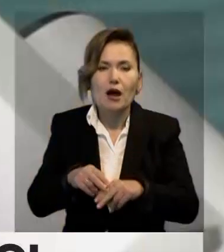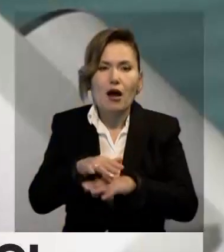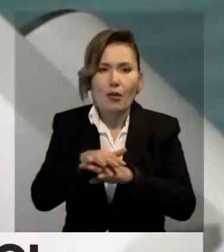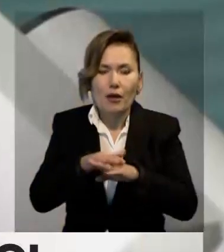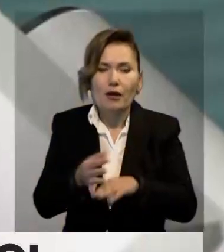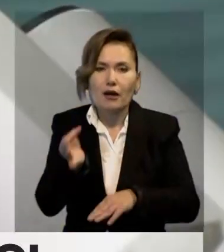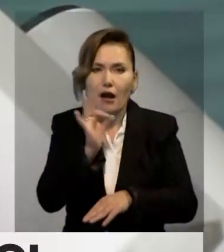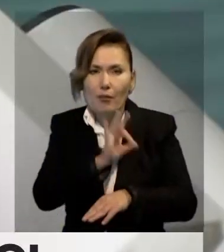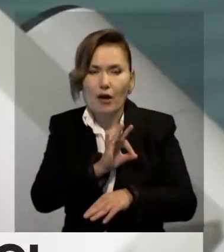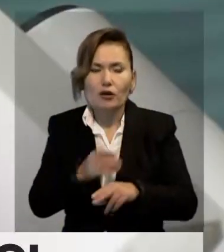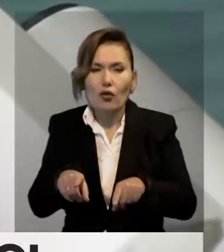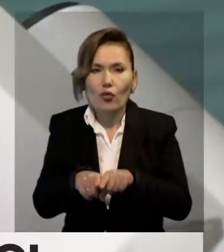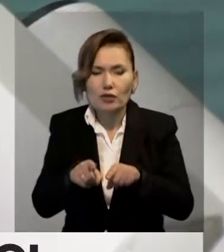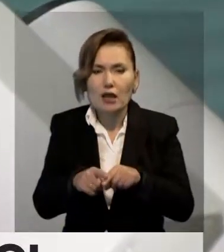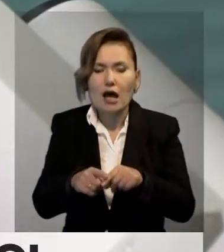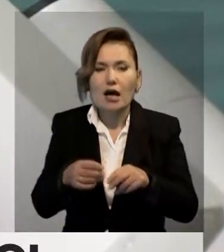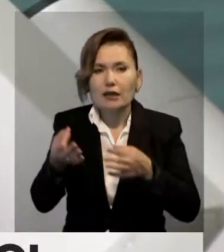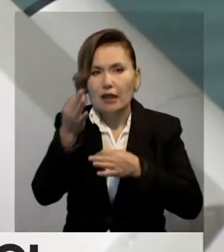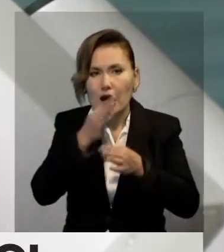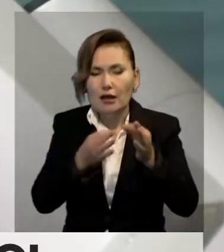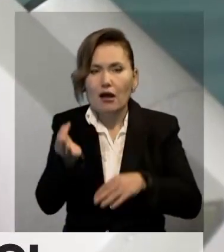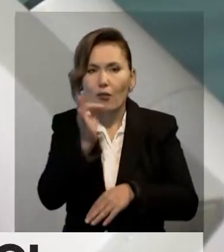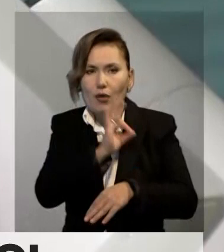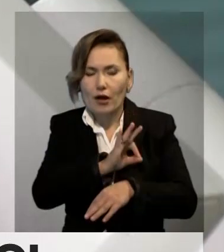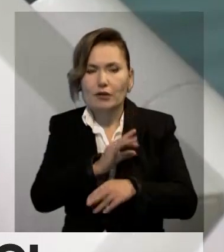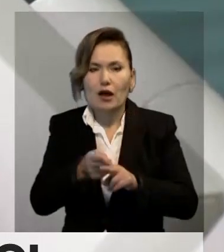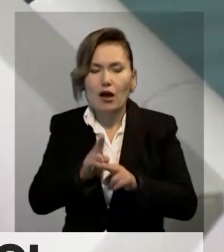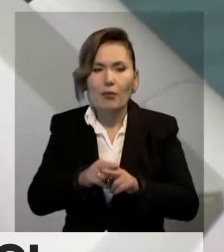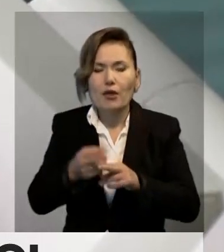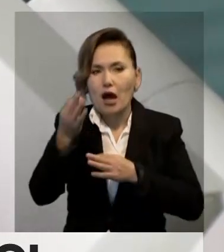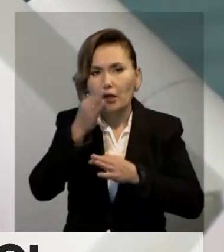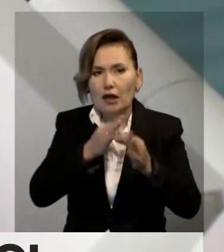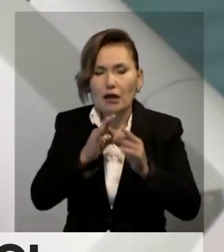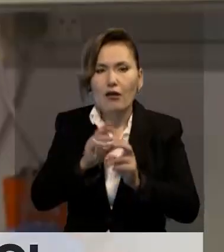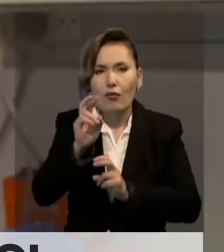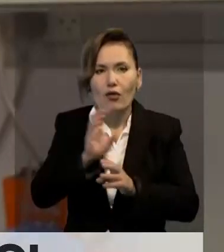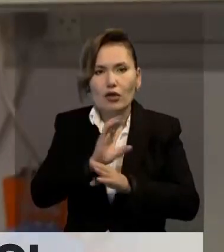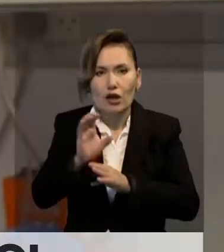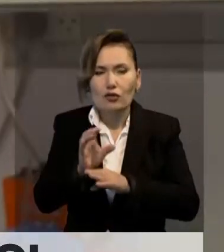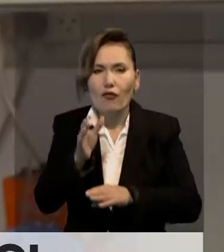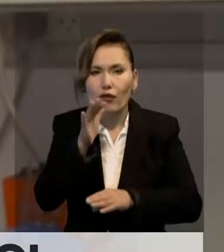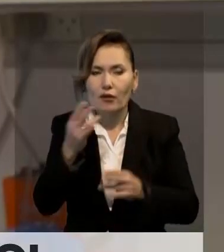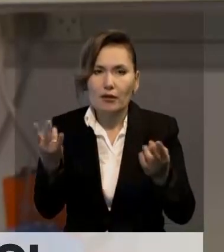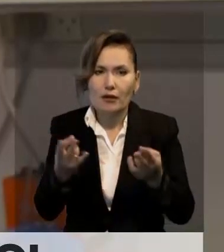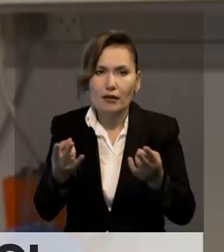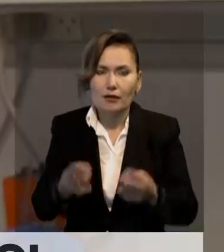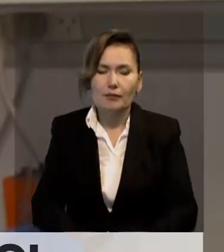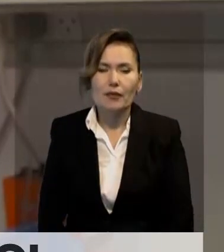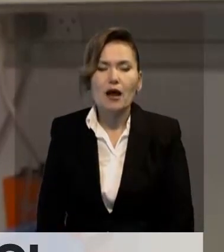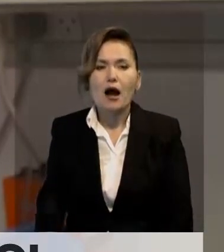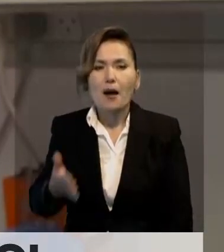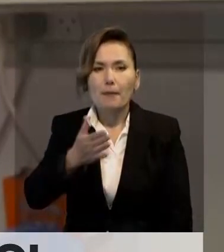негізінде дәрі жасауға болады. Бірақ осындай керемет препаратты шығару үшін әлі де уақыт қажет.